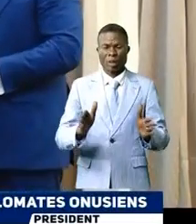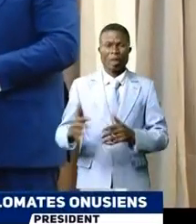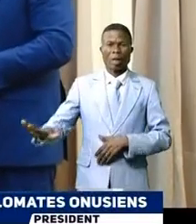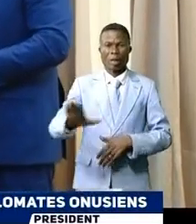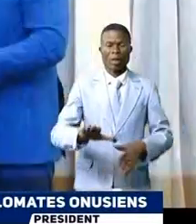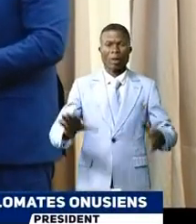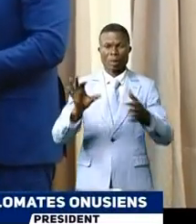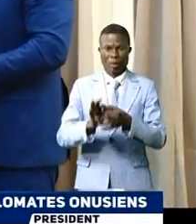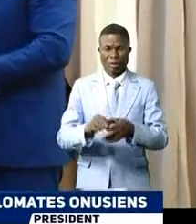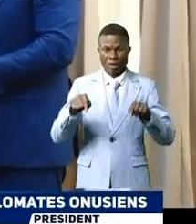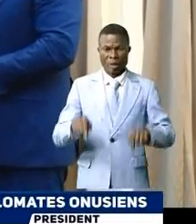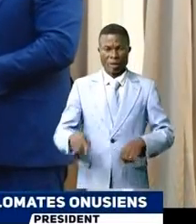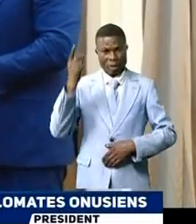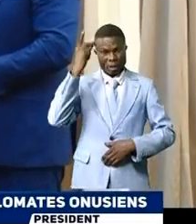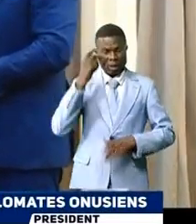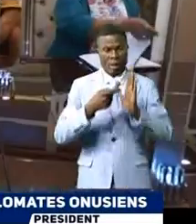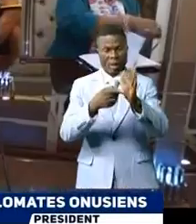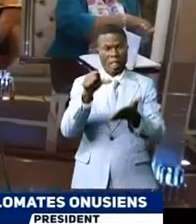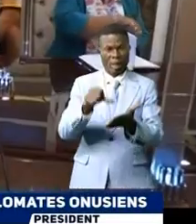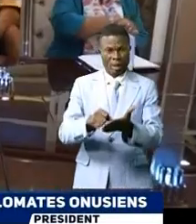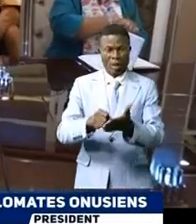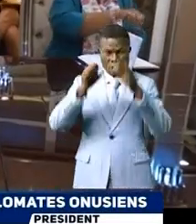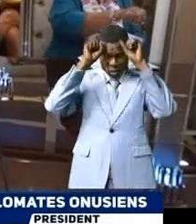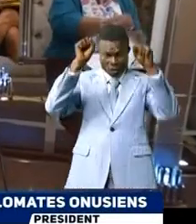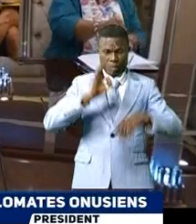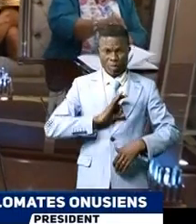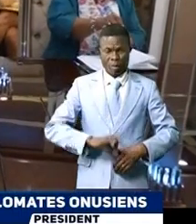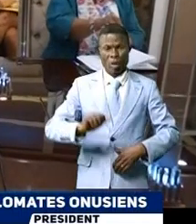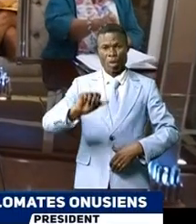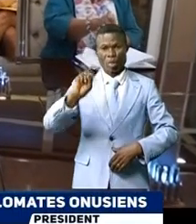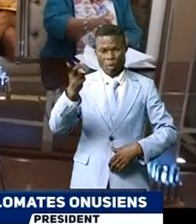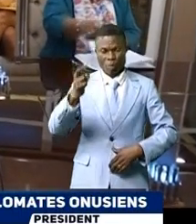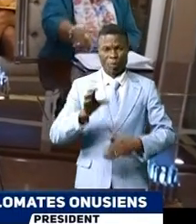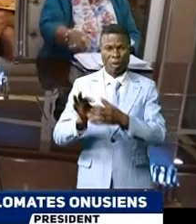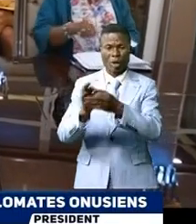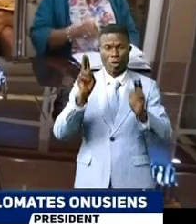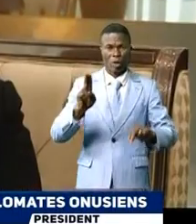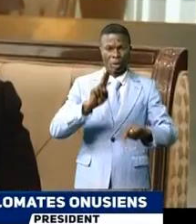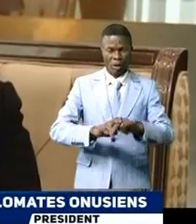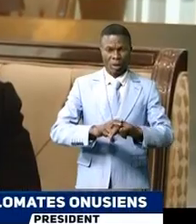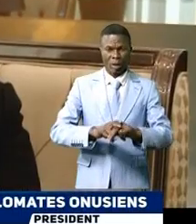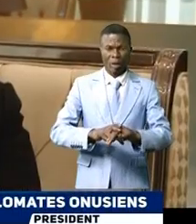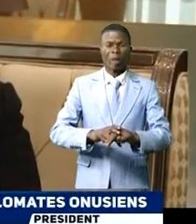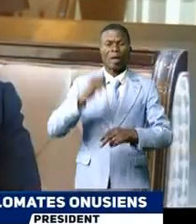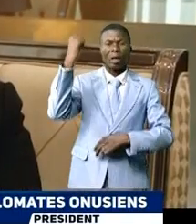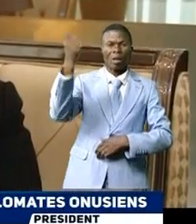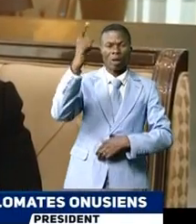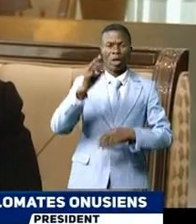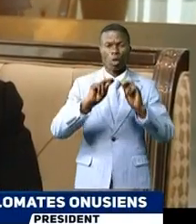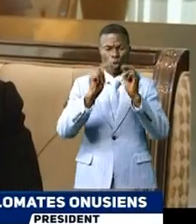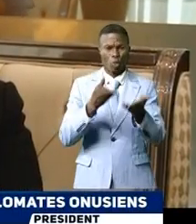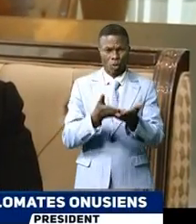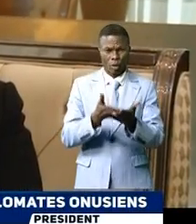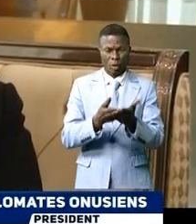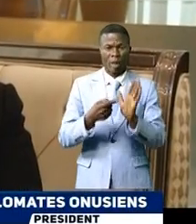des Nations Unies en RDC qui a présenté ses lettres de créance, et l'autre, coordonnateur résident et humanitaire de la même organisation